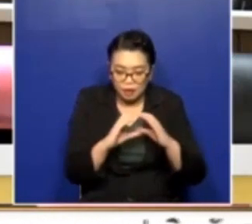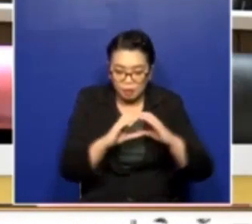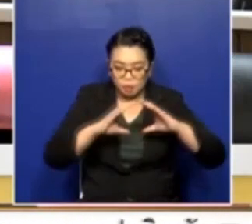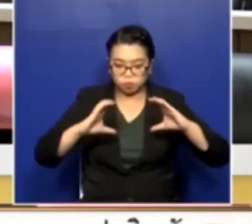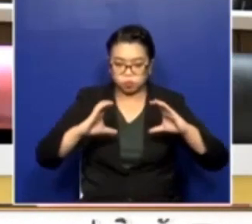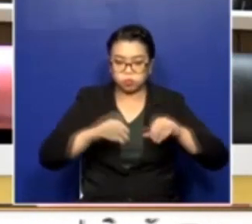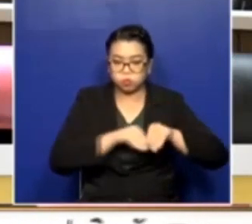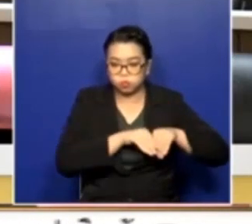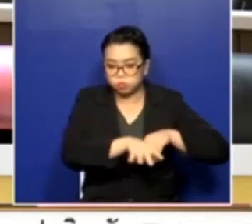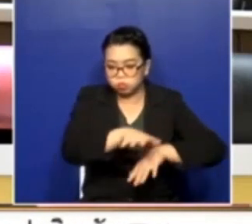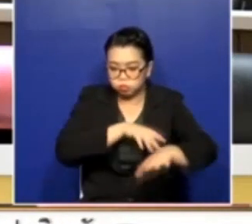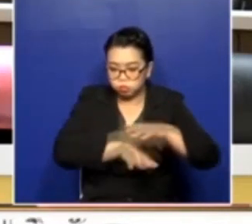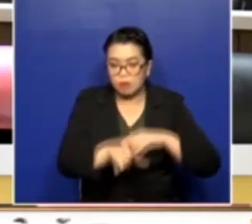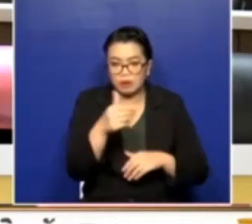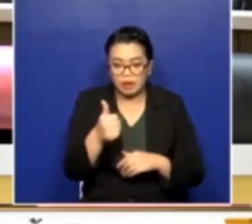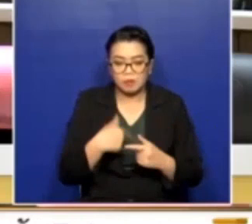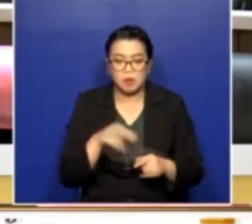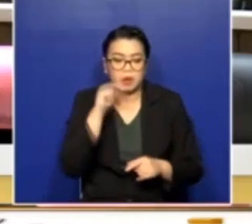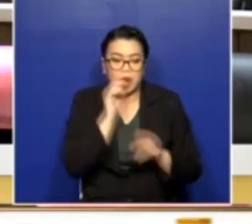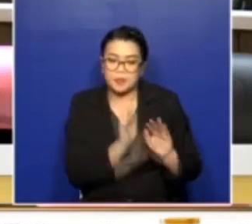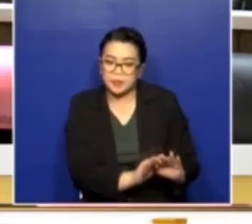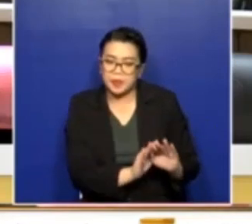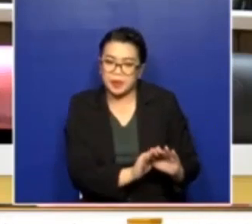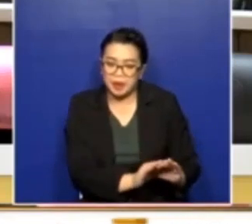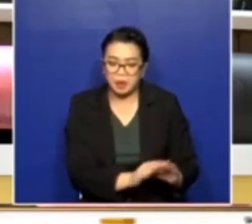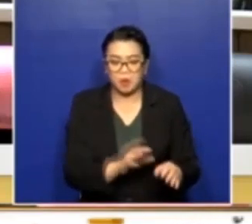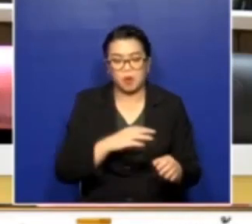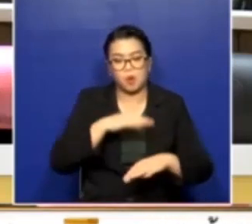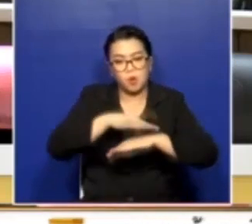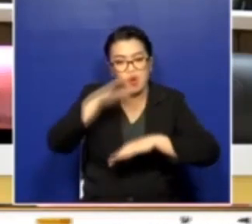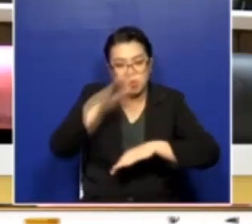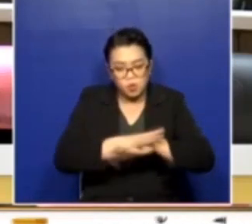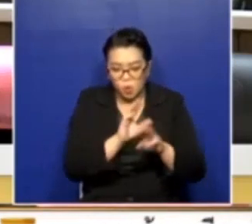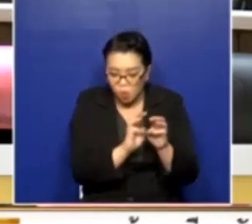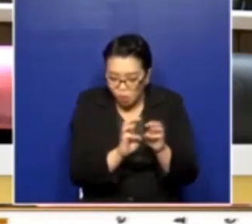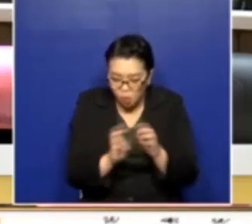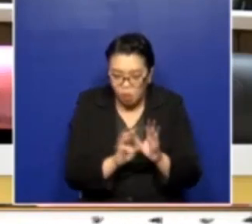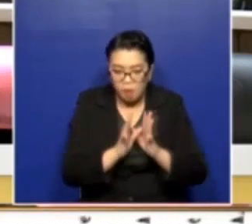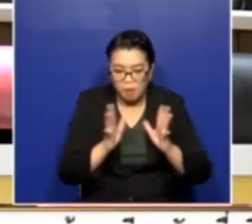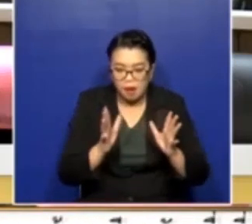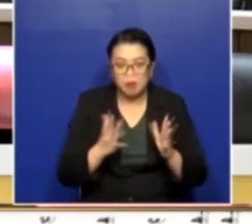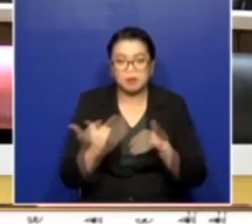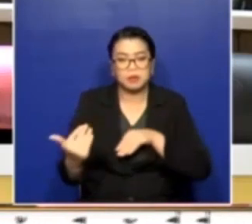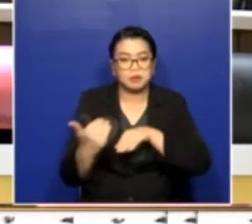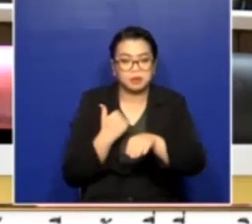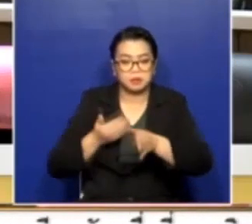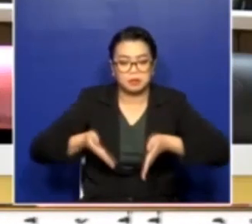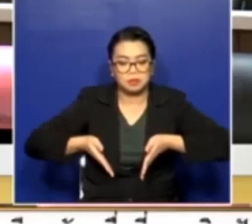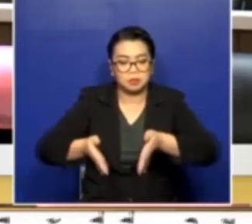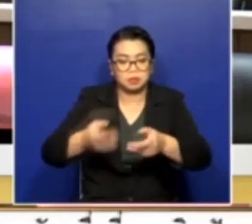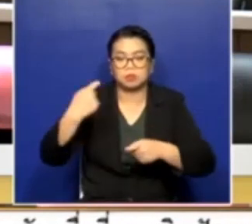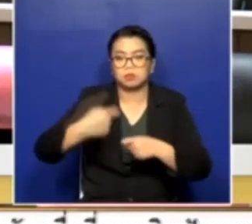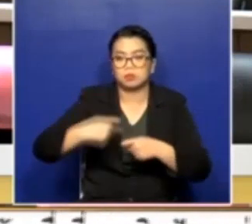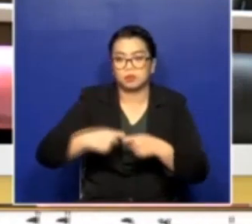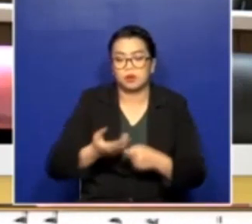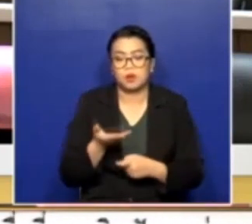าทําให้มีกลิ่นเน่าเหม็นและเป็นแหล่งเพาะพันธุ์ยุงลายสกปรกเดินทางเข้าออกบ้านด้วยความยากลําบากจึงขอให้ท่านประธ